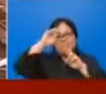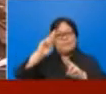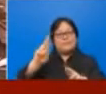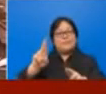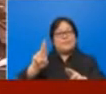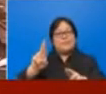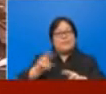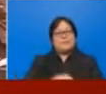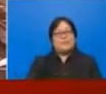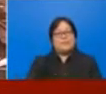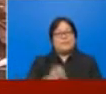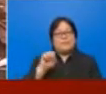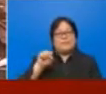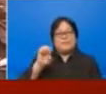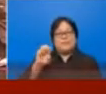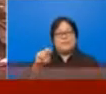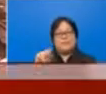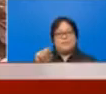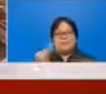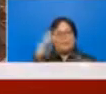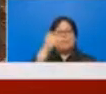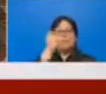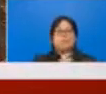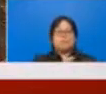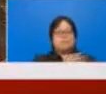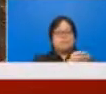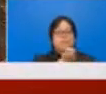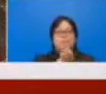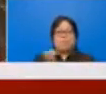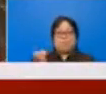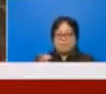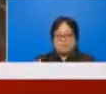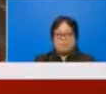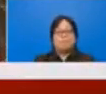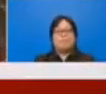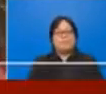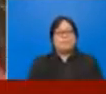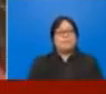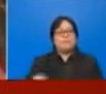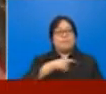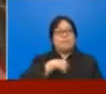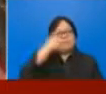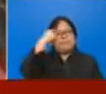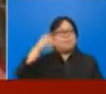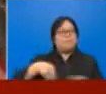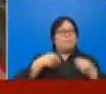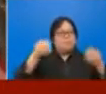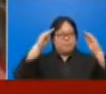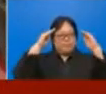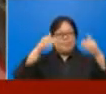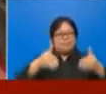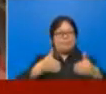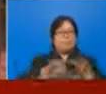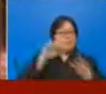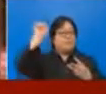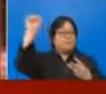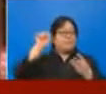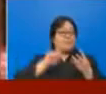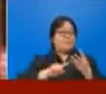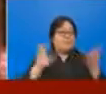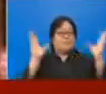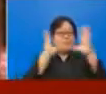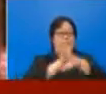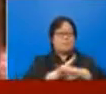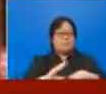kepada Senat ataupun Dewan Negara. Bidang tertentu yang terpilih harus diberikan tumpuan. Terdahulu Tan Sri